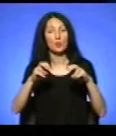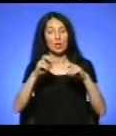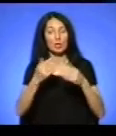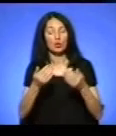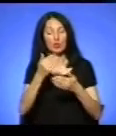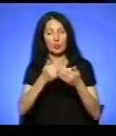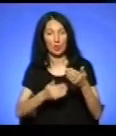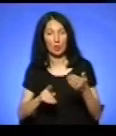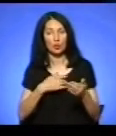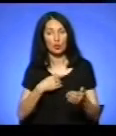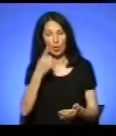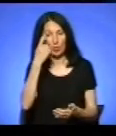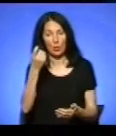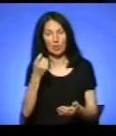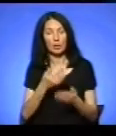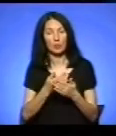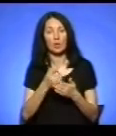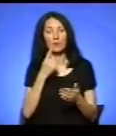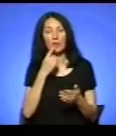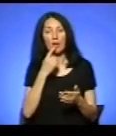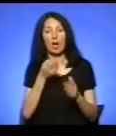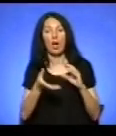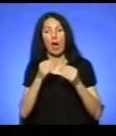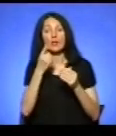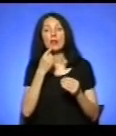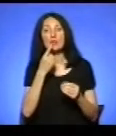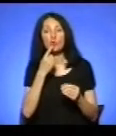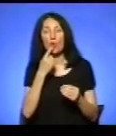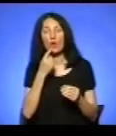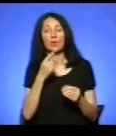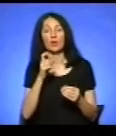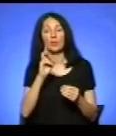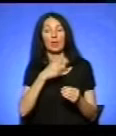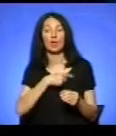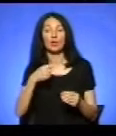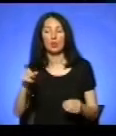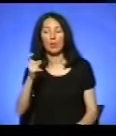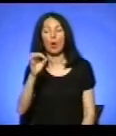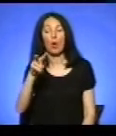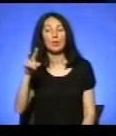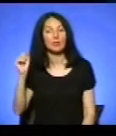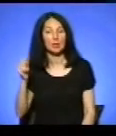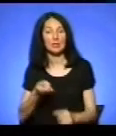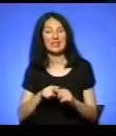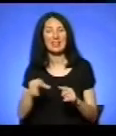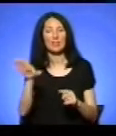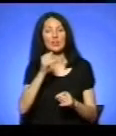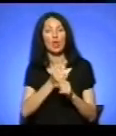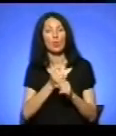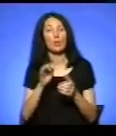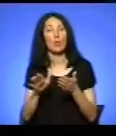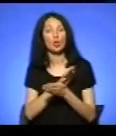я попередньо назвала. Так, загальний аналіз крові, так. Там кардіограма, так. Холестерин. Це все проводиться безкоштовно.